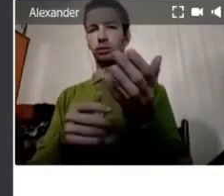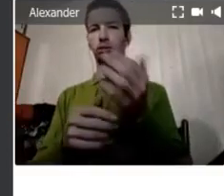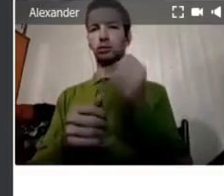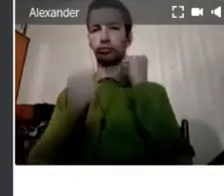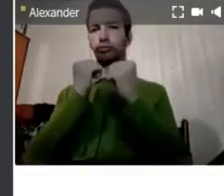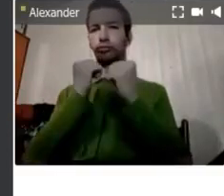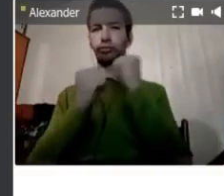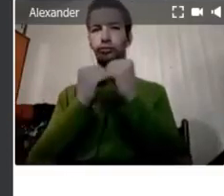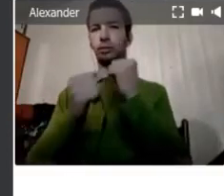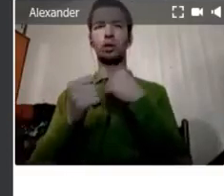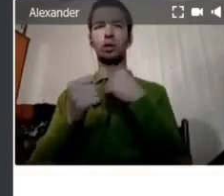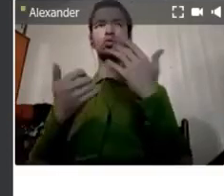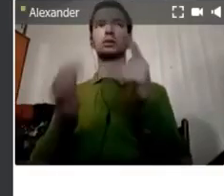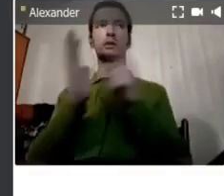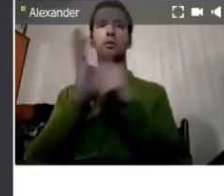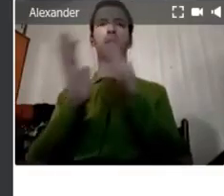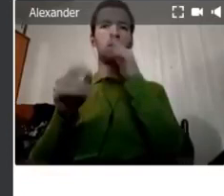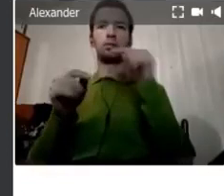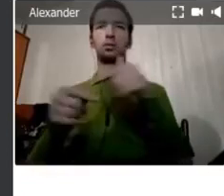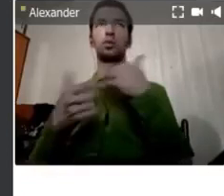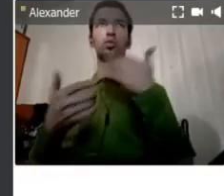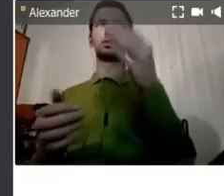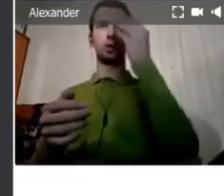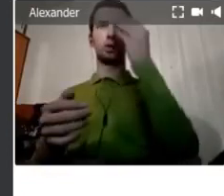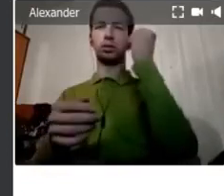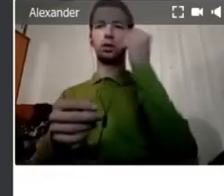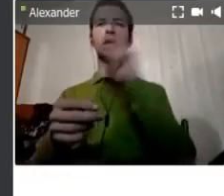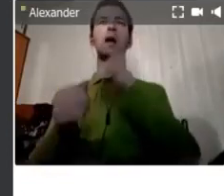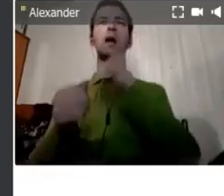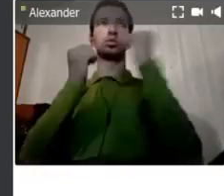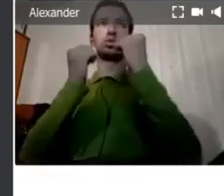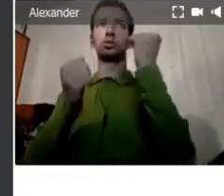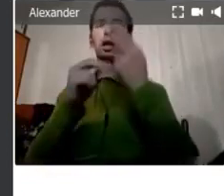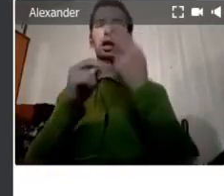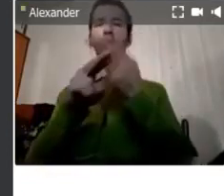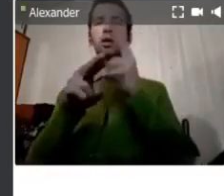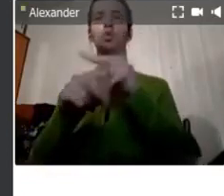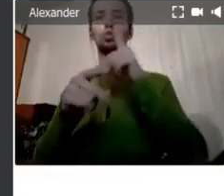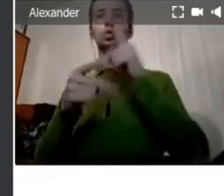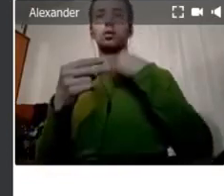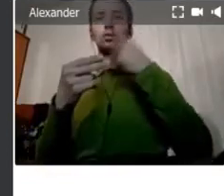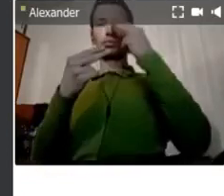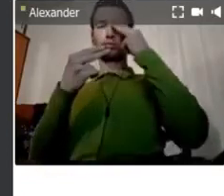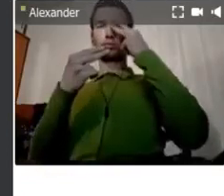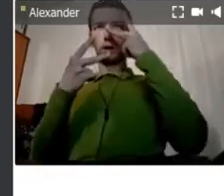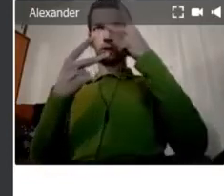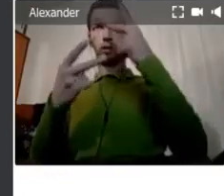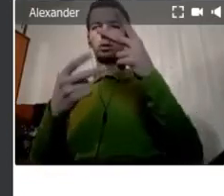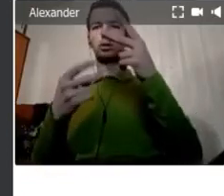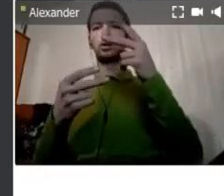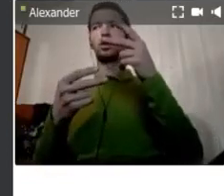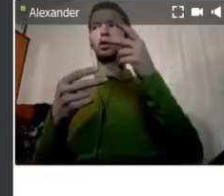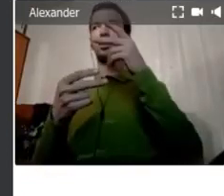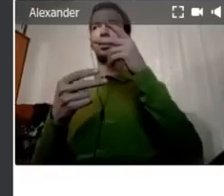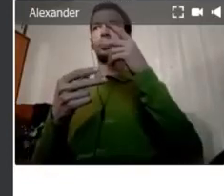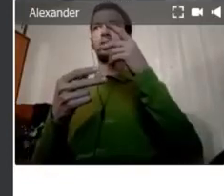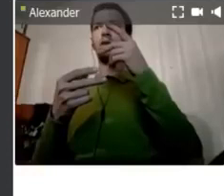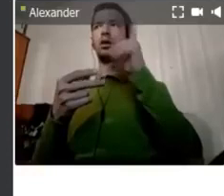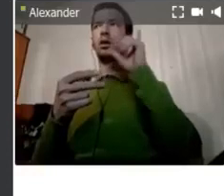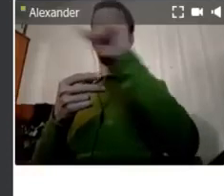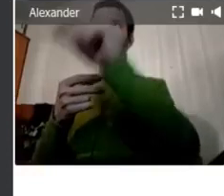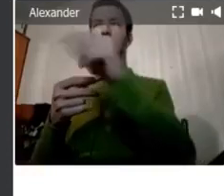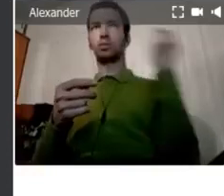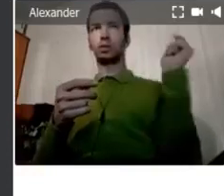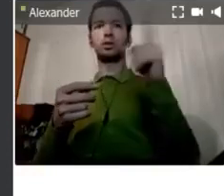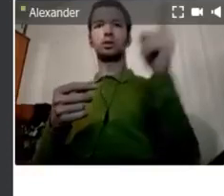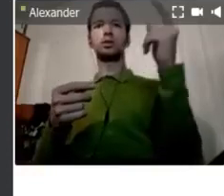Ну, это в страшном сне даже мне это не снится, да, вот, поэтому я уже привык к этой свободе, я очень благодарен именно и